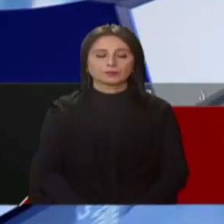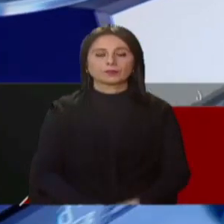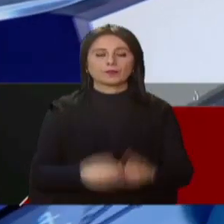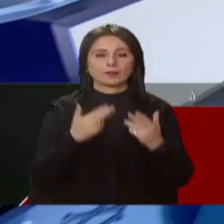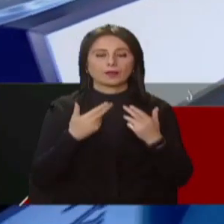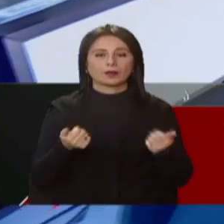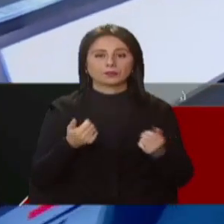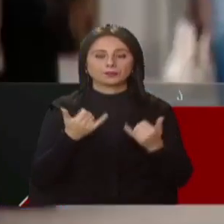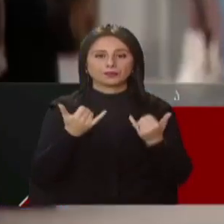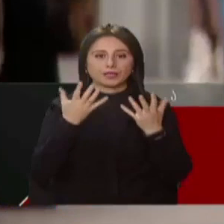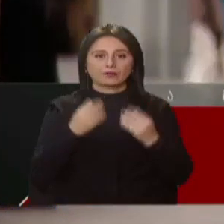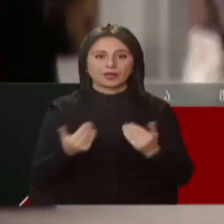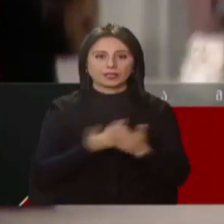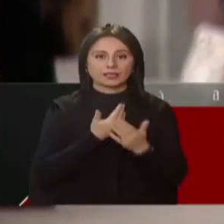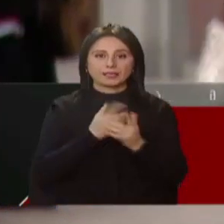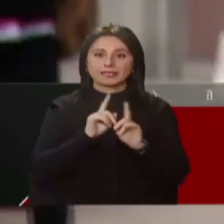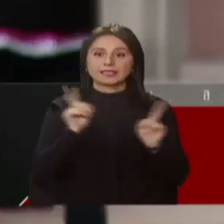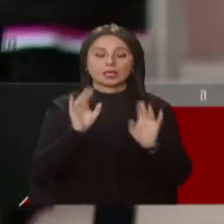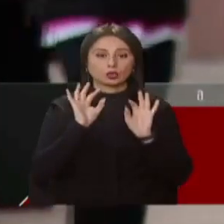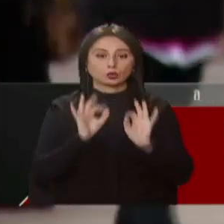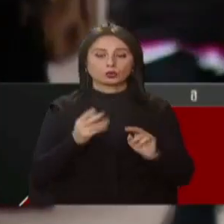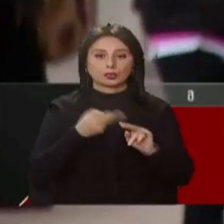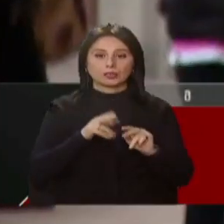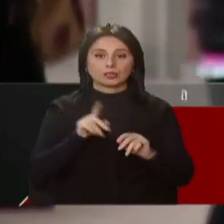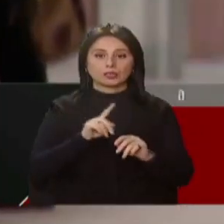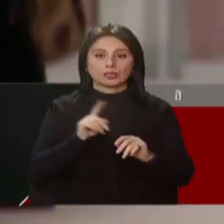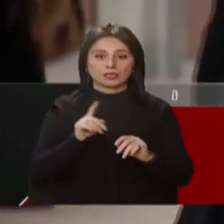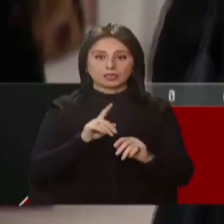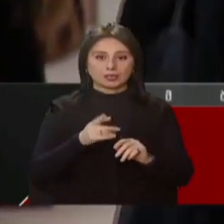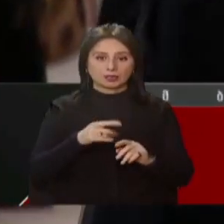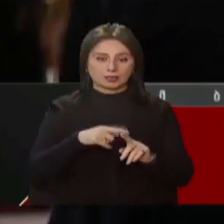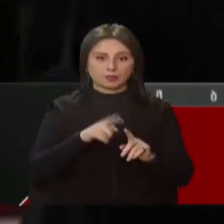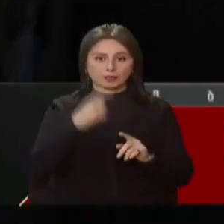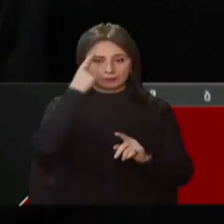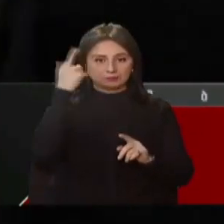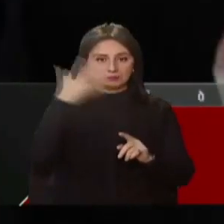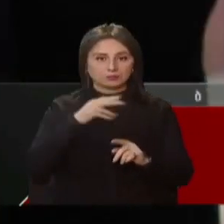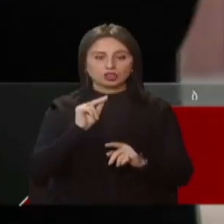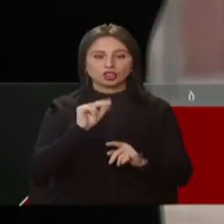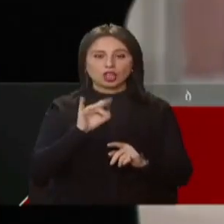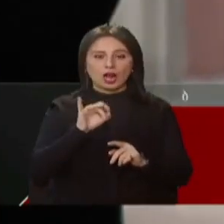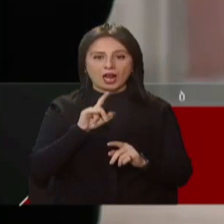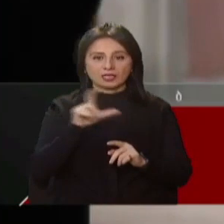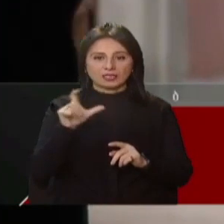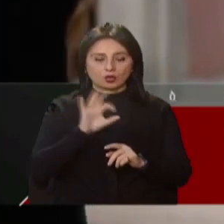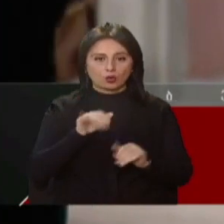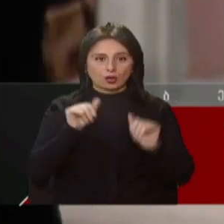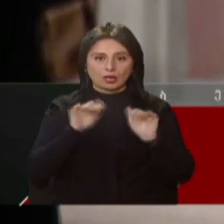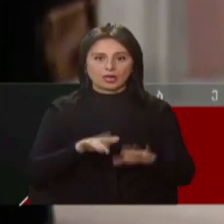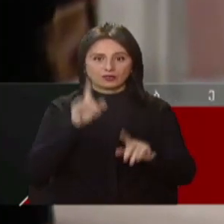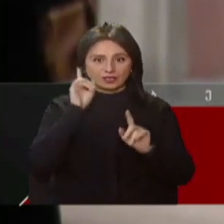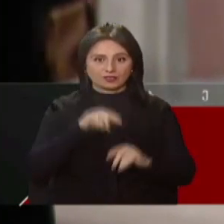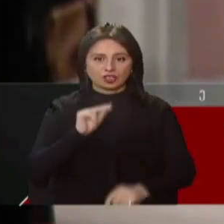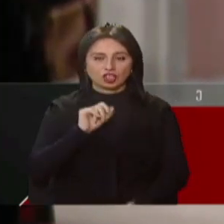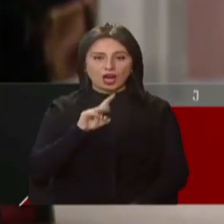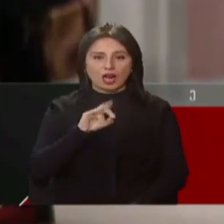იახ მარიამ, დღევანდელ დღეს სიახლე არის სწორედ ის, რომ საჯარო პოსტით შევიტყვეთ გიორგი ჩალაძის გადაწყვეტილებასთან დაკავშირებით. როგორც იცით,